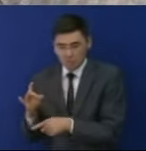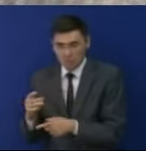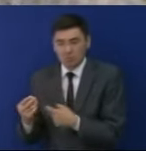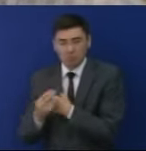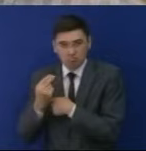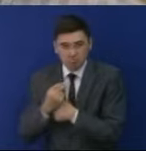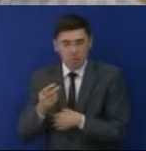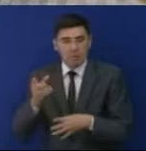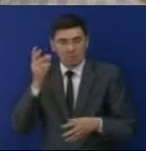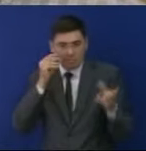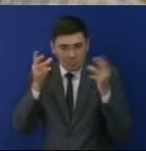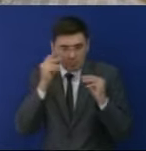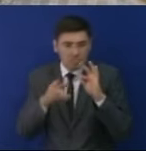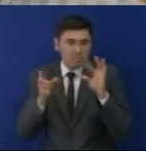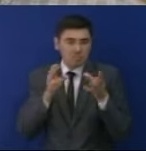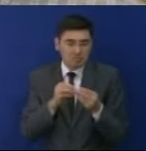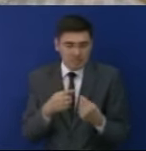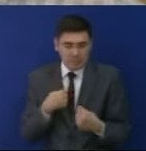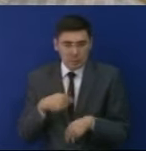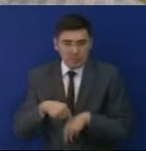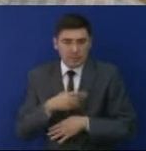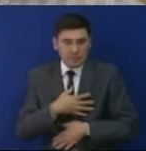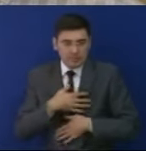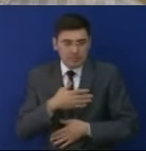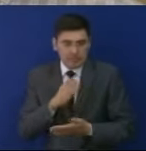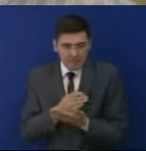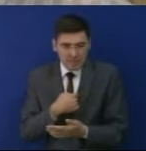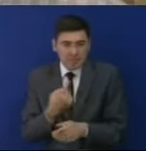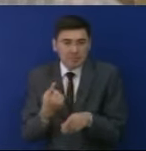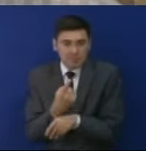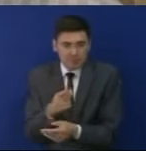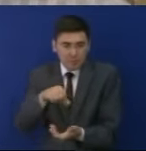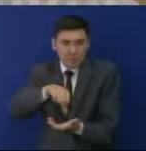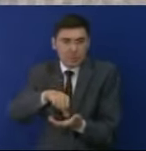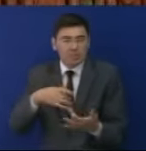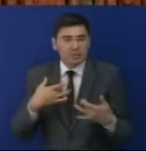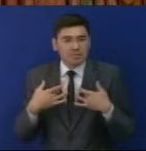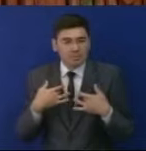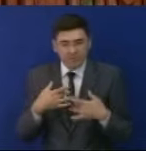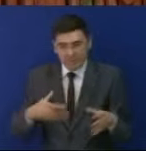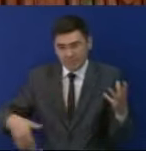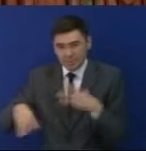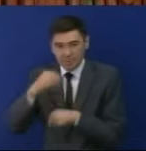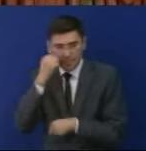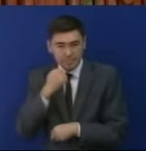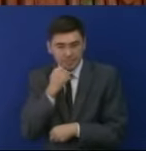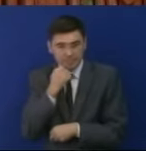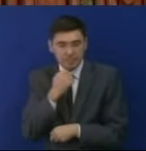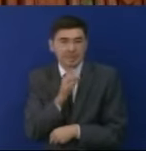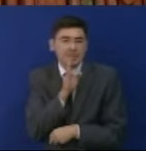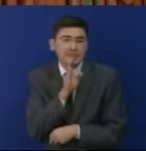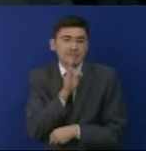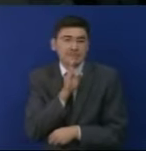волнения присутствует, так как это моя первая роль, это мой дебют. Хочу сказать всем большое спасибо. Главная женская роль